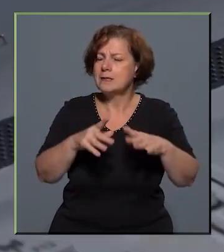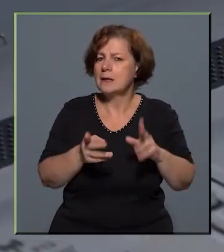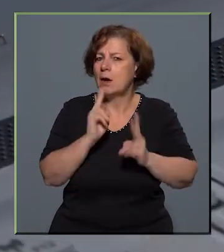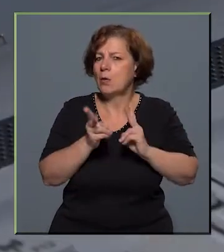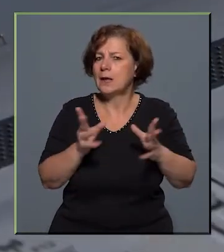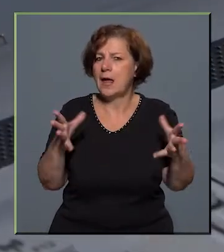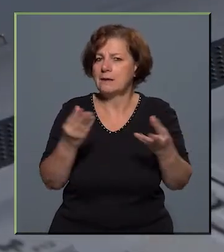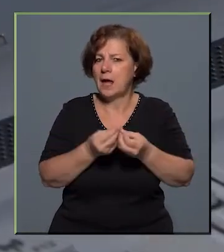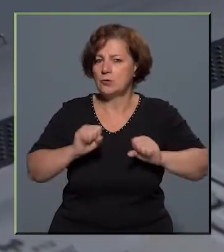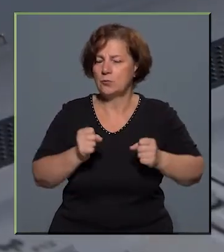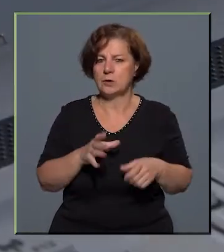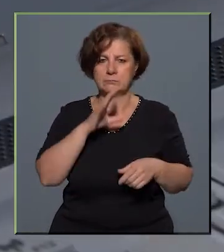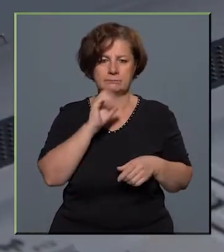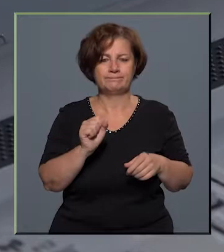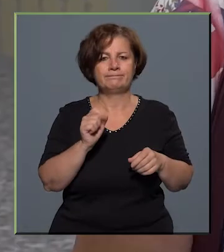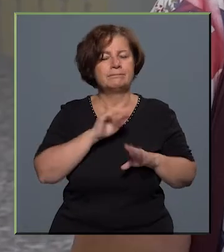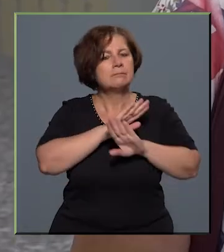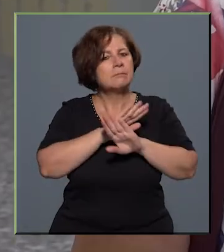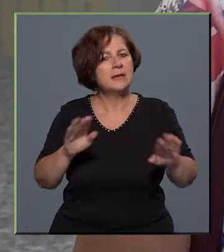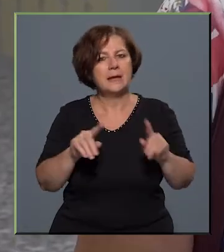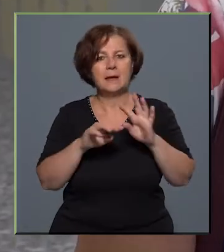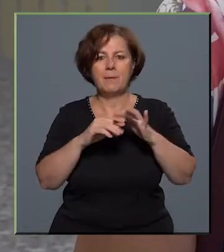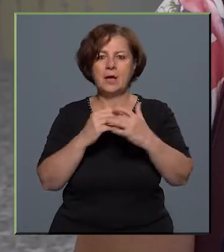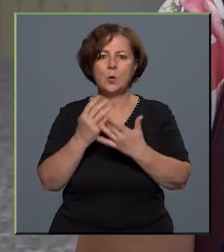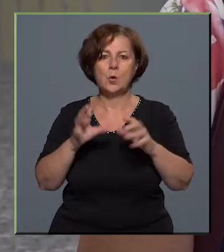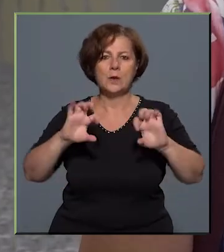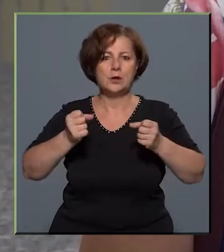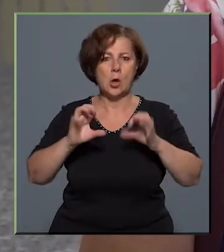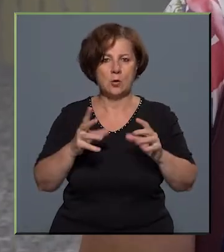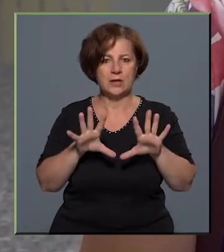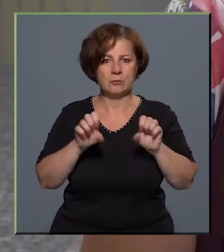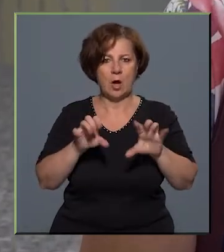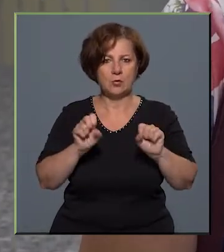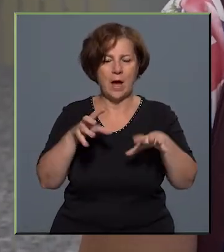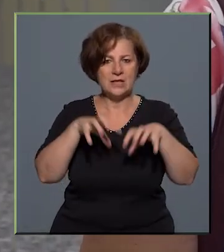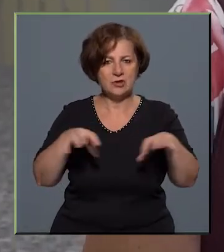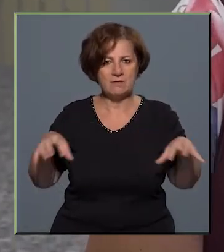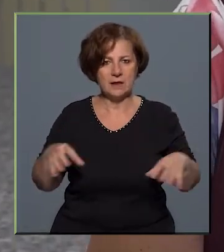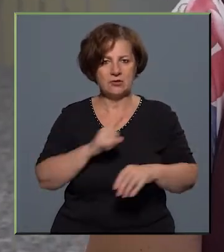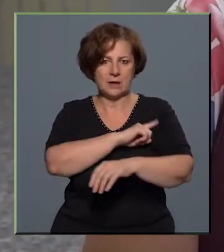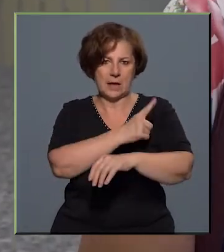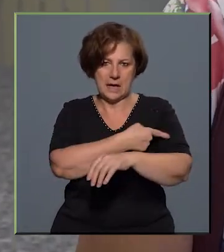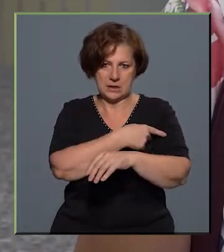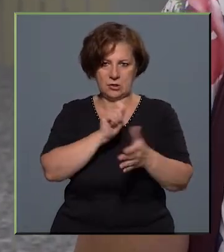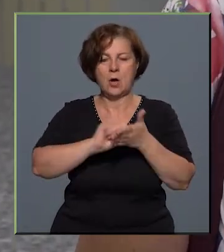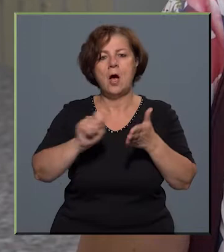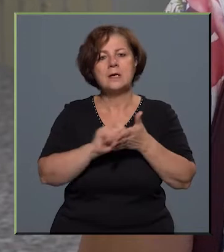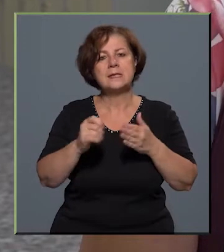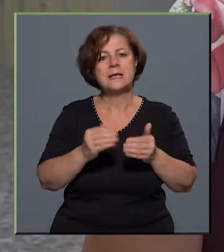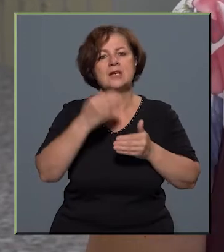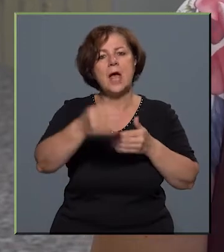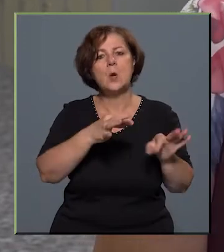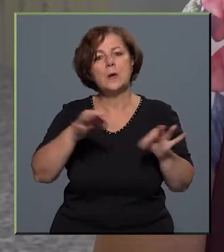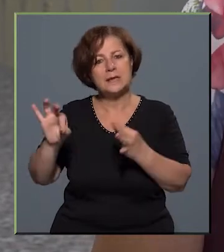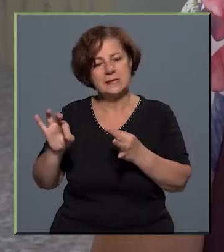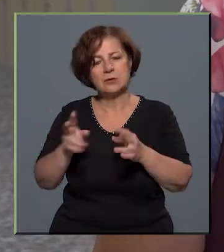lehet együttműködni? Mindenképpen új gyakorlatokkal és manuális tevékenységekkel erősítjük meg az írás előkészítőt,